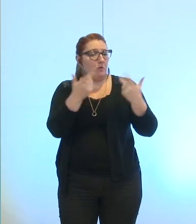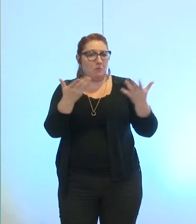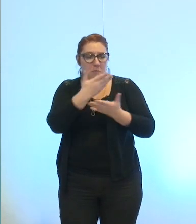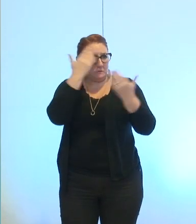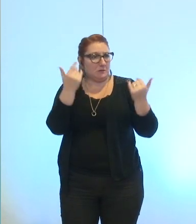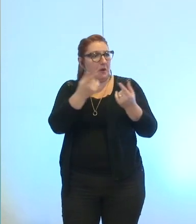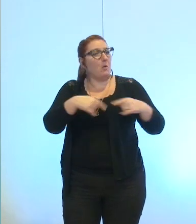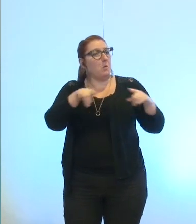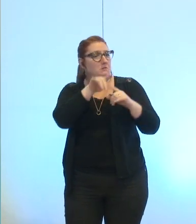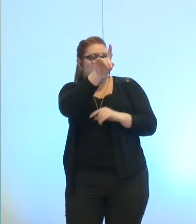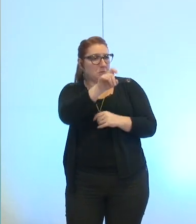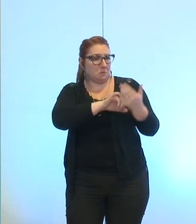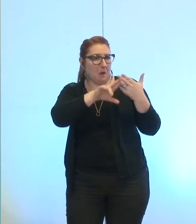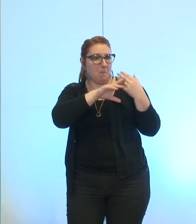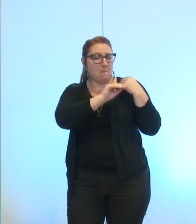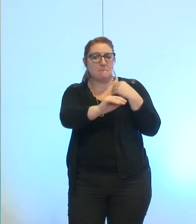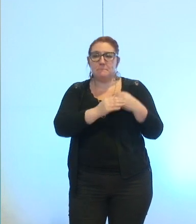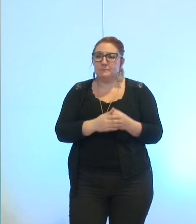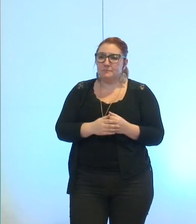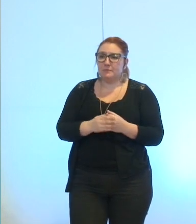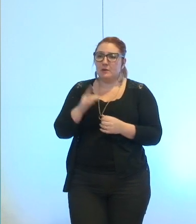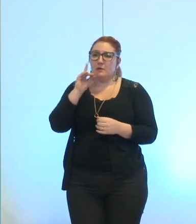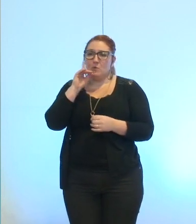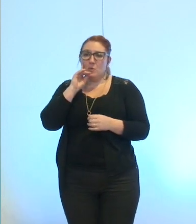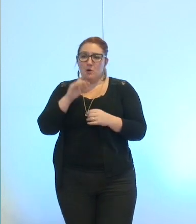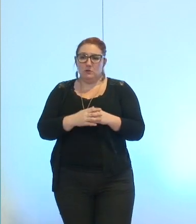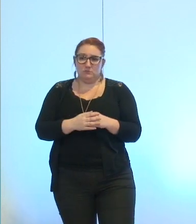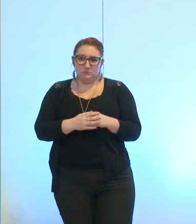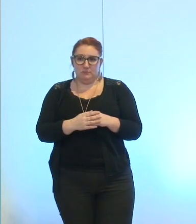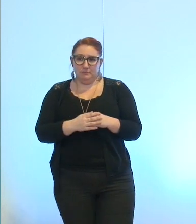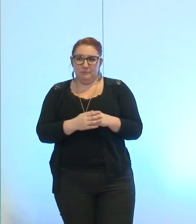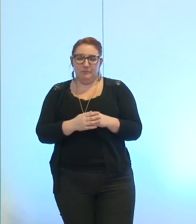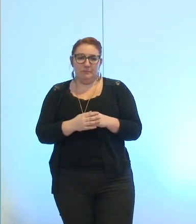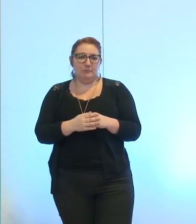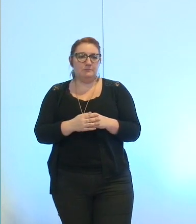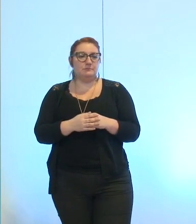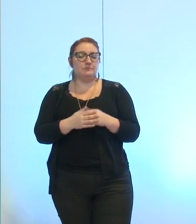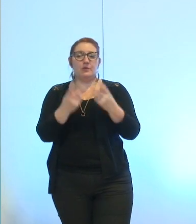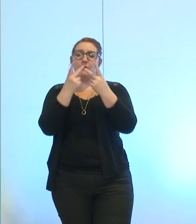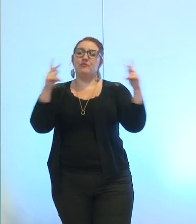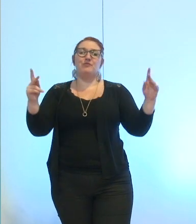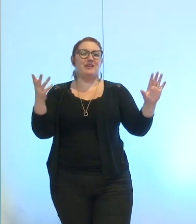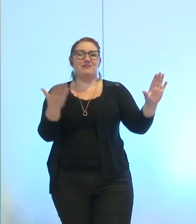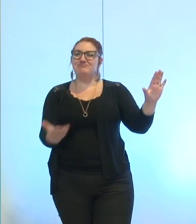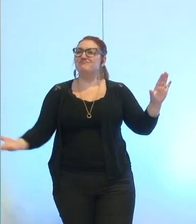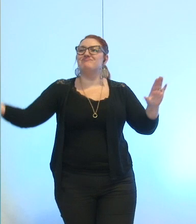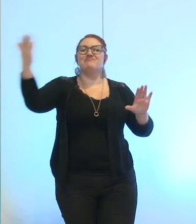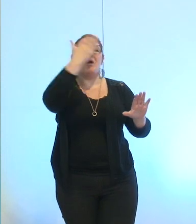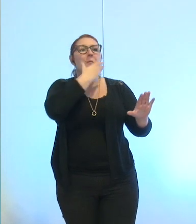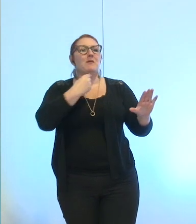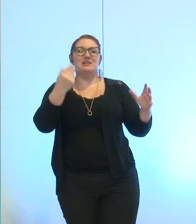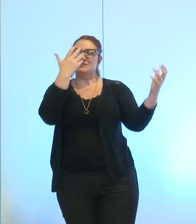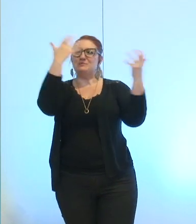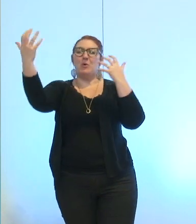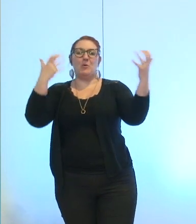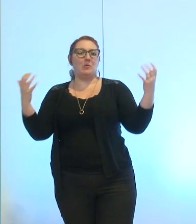on n pas eu de réponse parce que ce qui détermine l'ampleur de l'embellissement de la ville et la réussite de l'économie